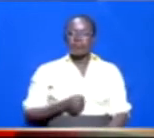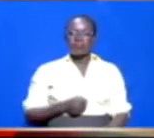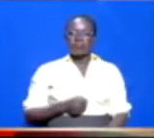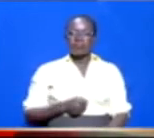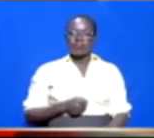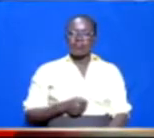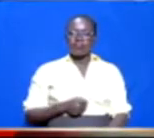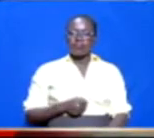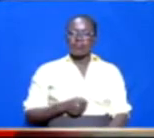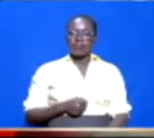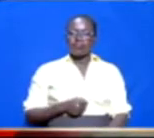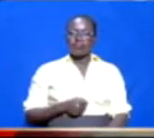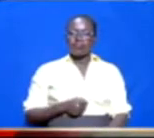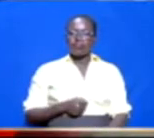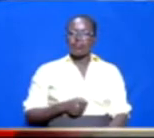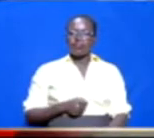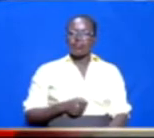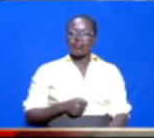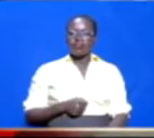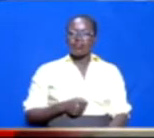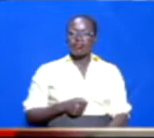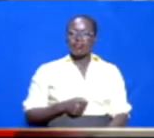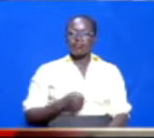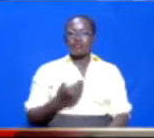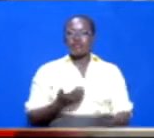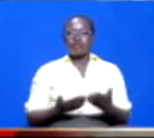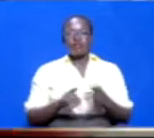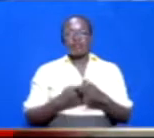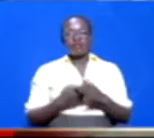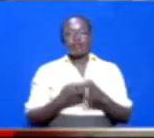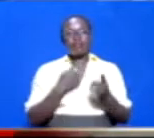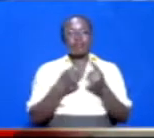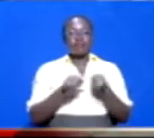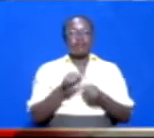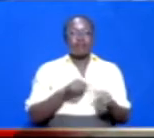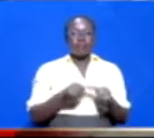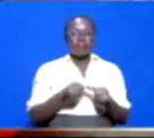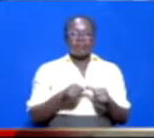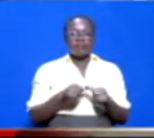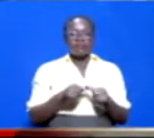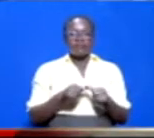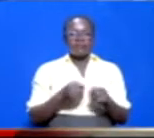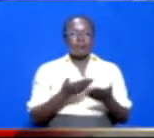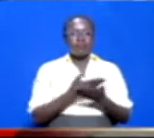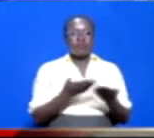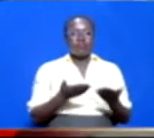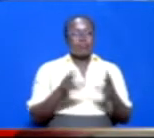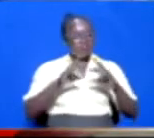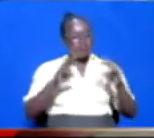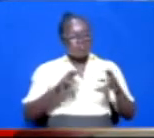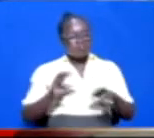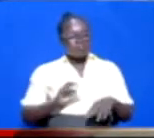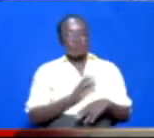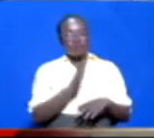hii. Asante sana. Pengine tunapoanza tu kuzungumza kuhusiana na huu mchakato wa kutafuta makamishna wa